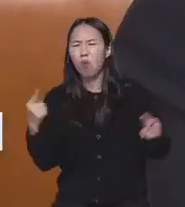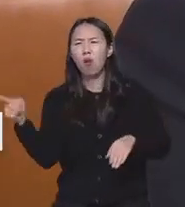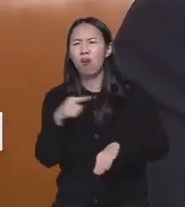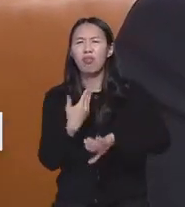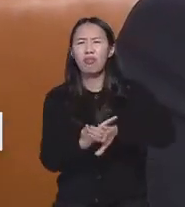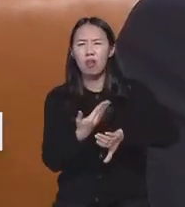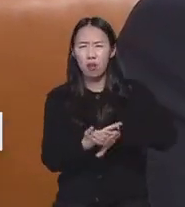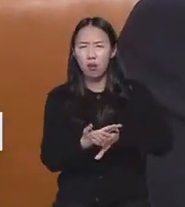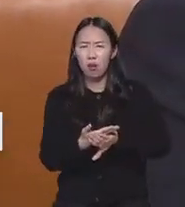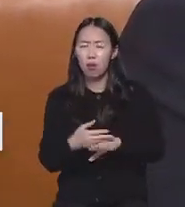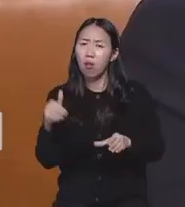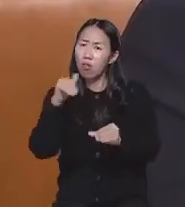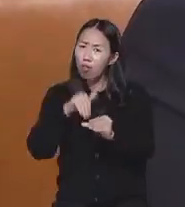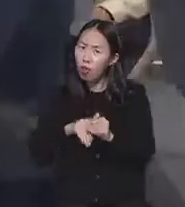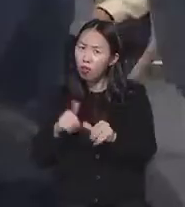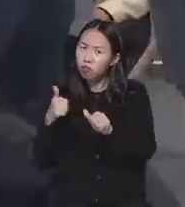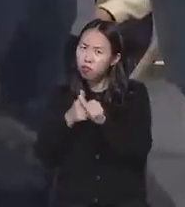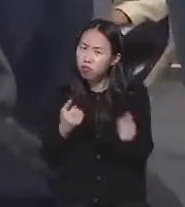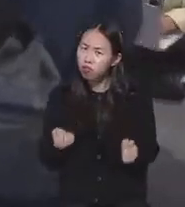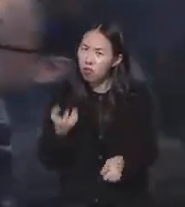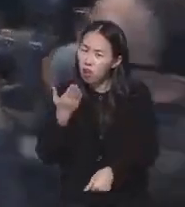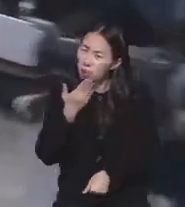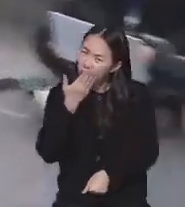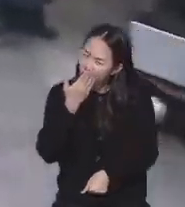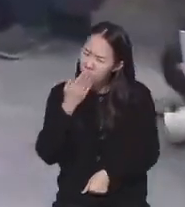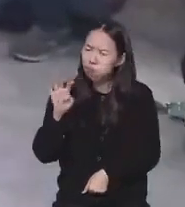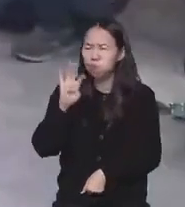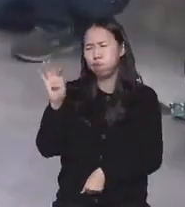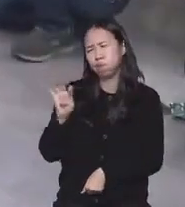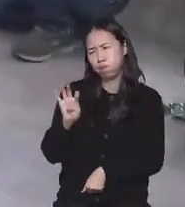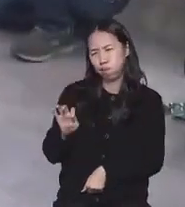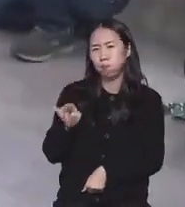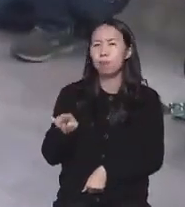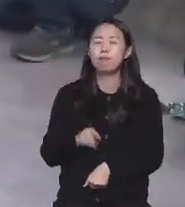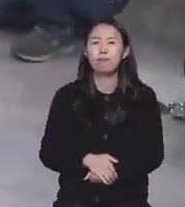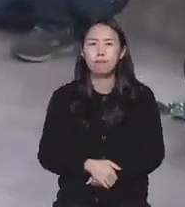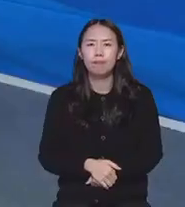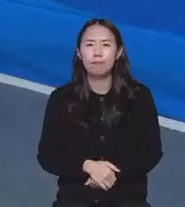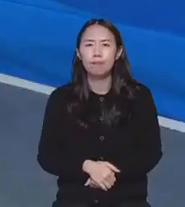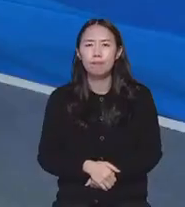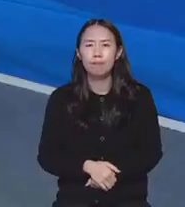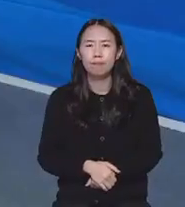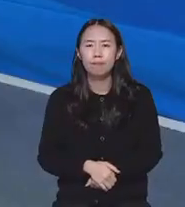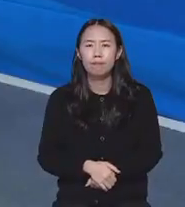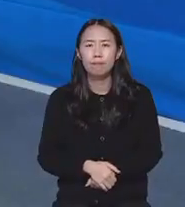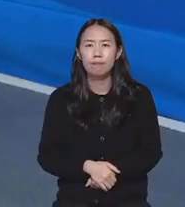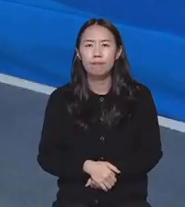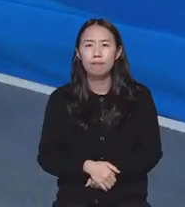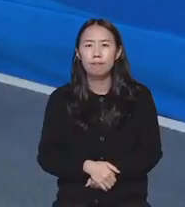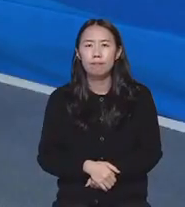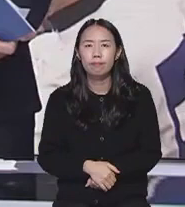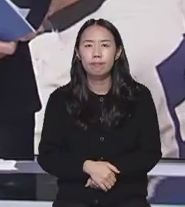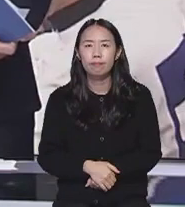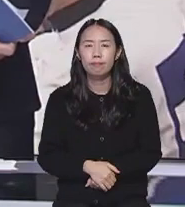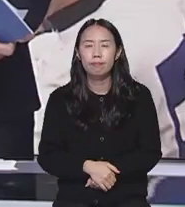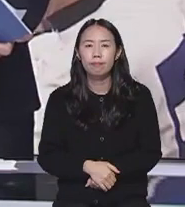승리도 장담할 수 없게 됐다는 위기감이 민주당 안팎에서 확산하고 있습니다. KBC 정경원입니다.